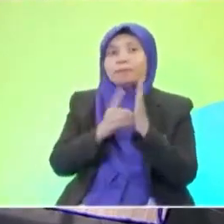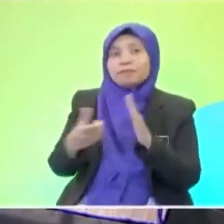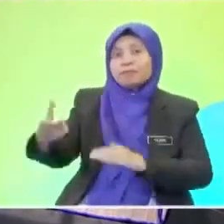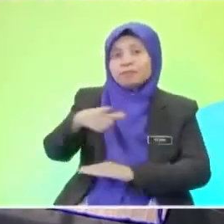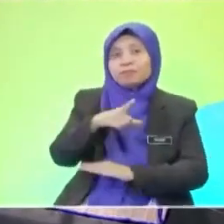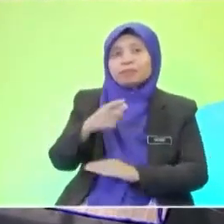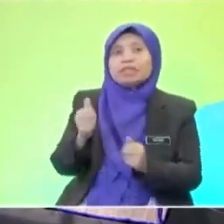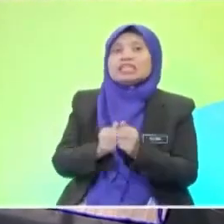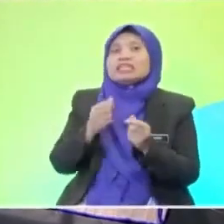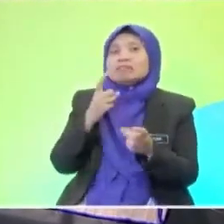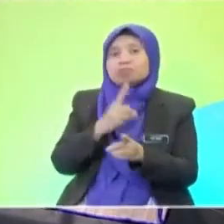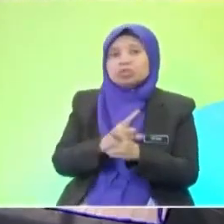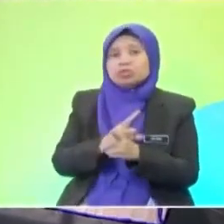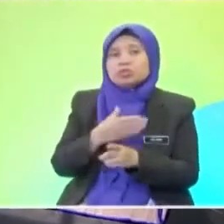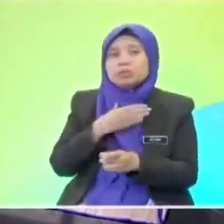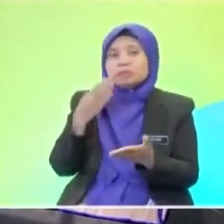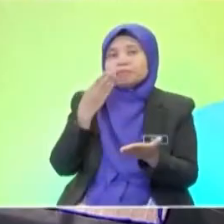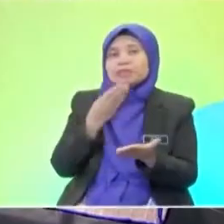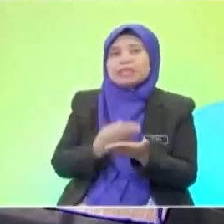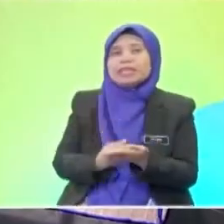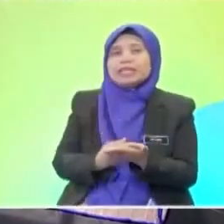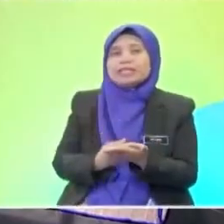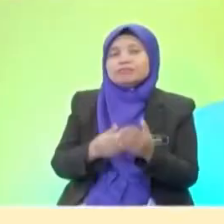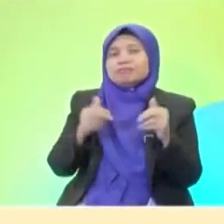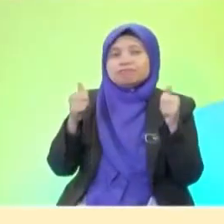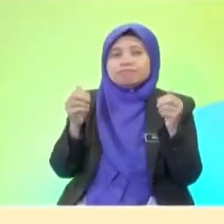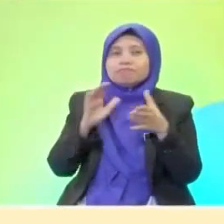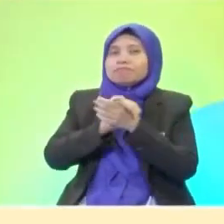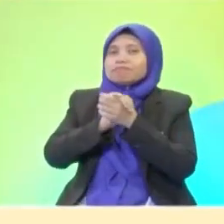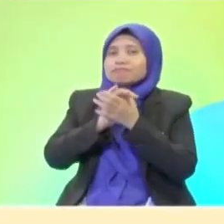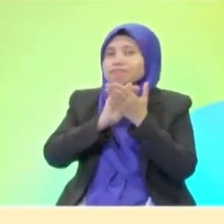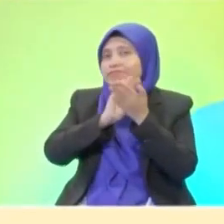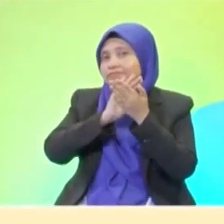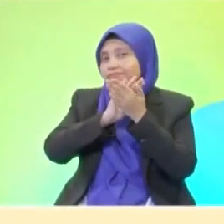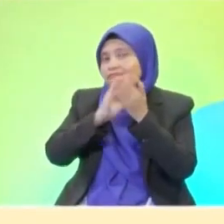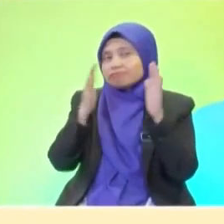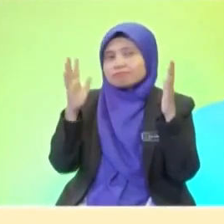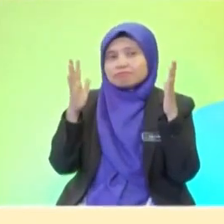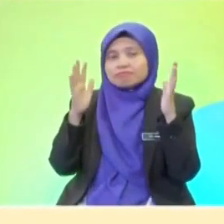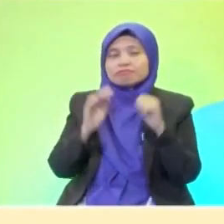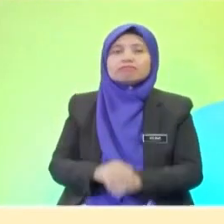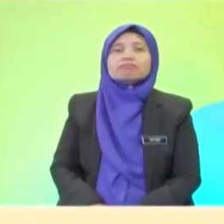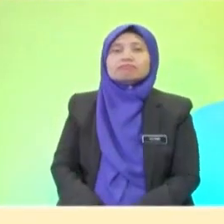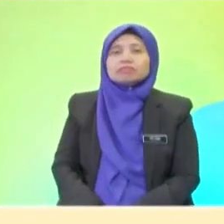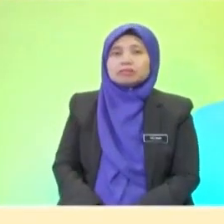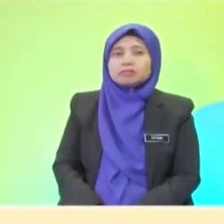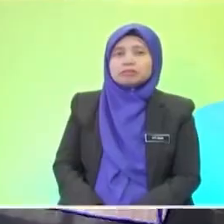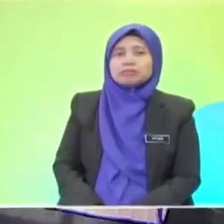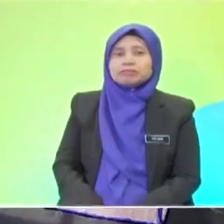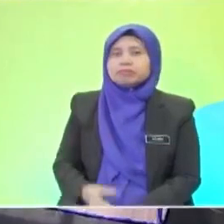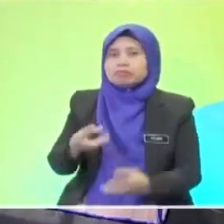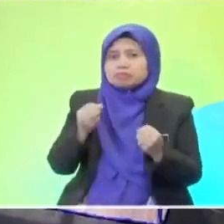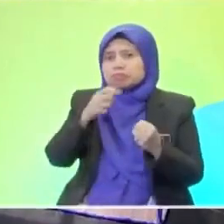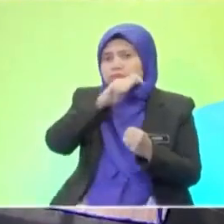dengan tepat dan baik sendiri tanya semua Oke Cikgu tak